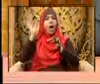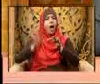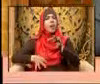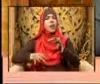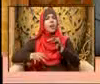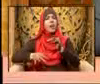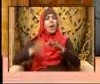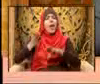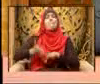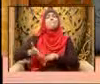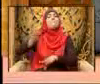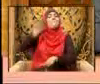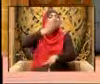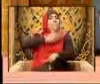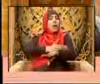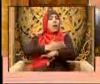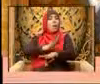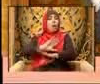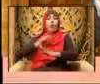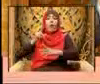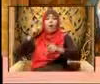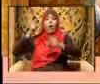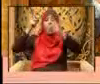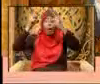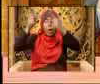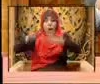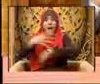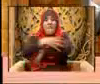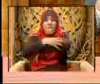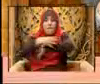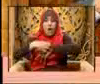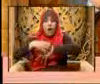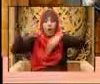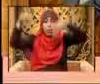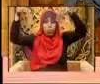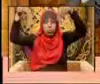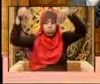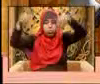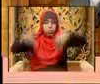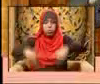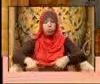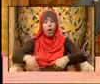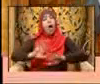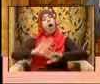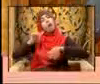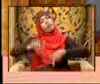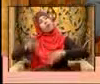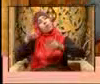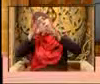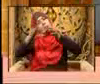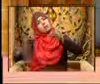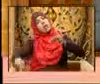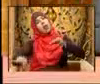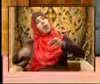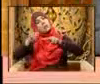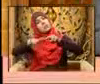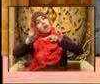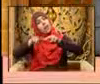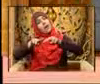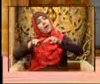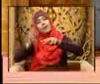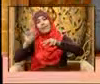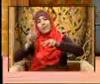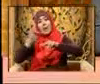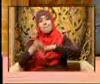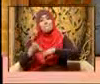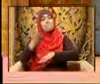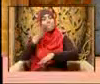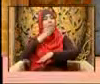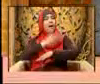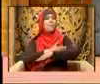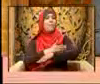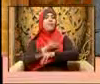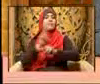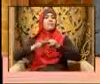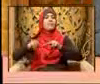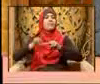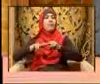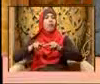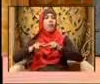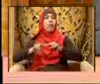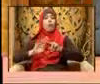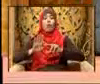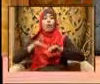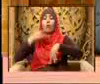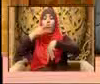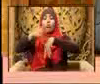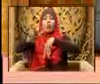يأتي الفقر، مش لما يصب علينا القطر الفقر صبان وقتها نهرع من أجل أن نعالج